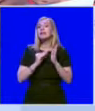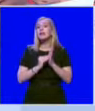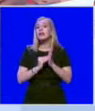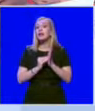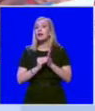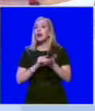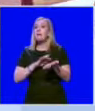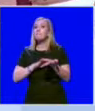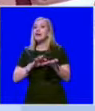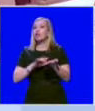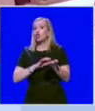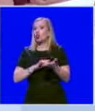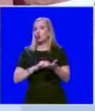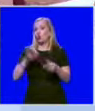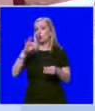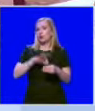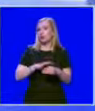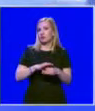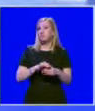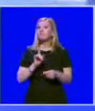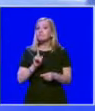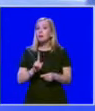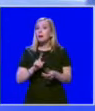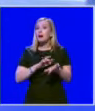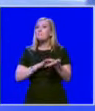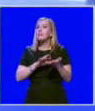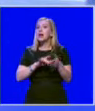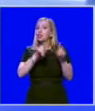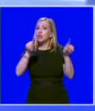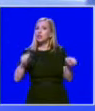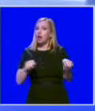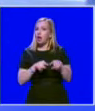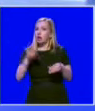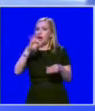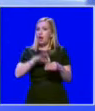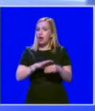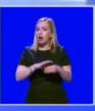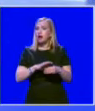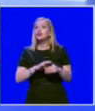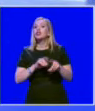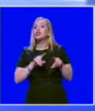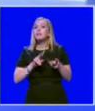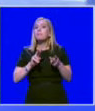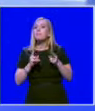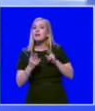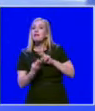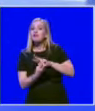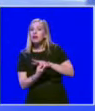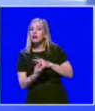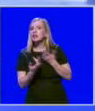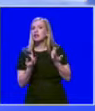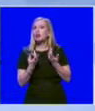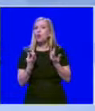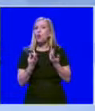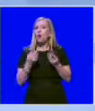вот. Не е ли така? Машините казват, вашите опоненти, че ще се превърнат само в, как